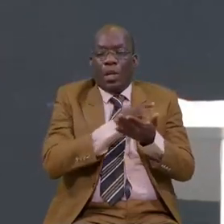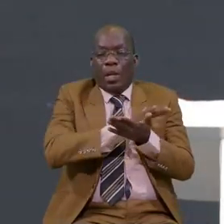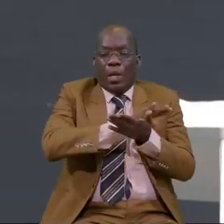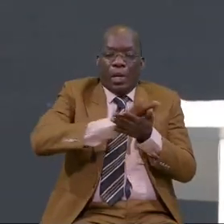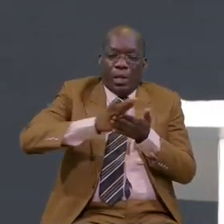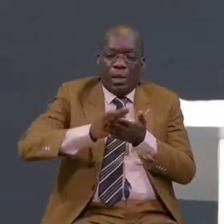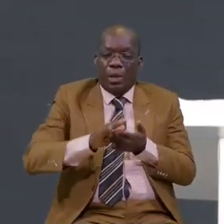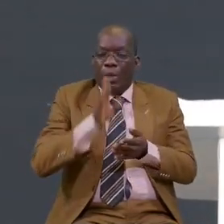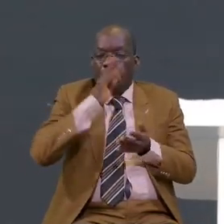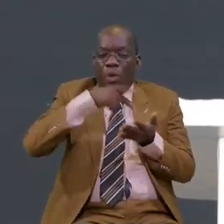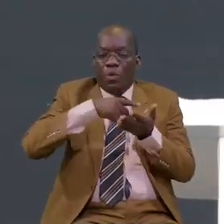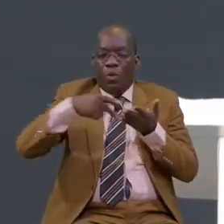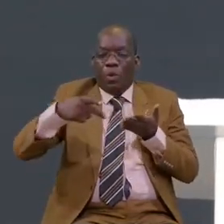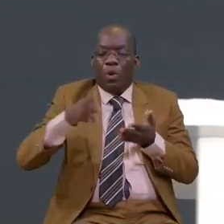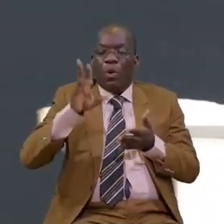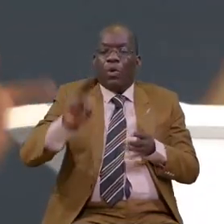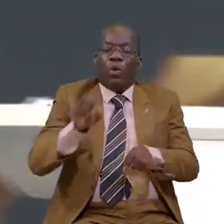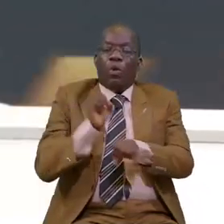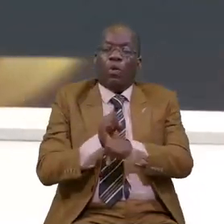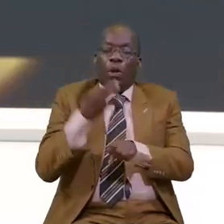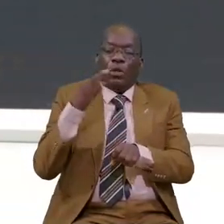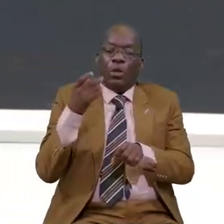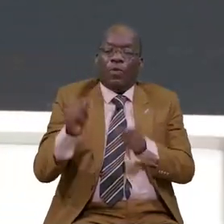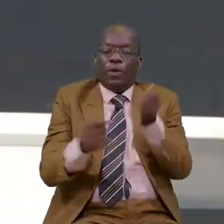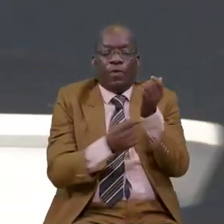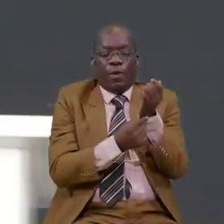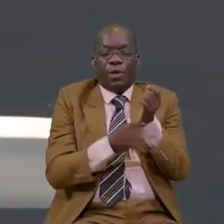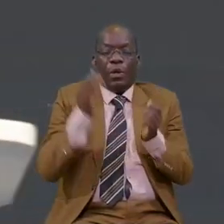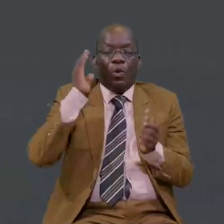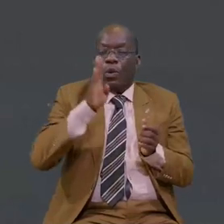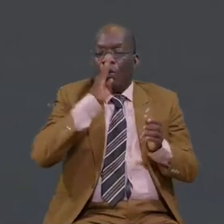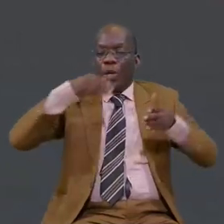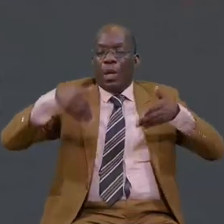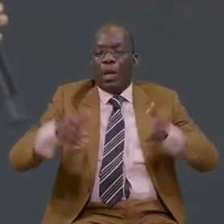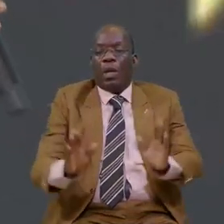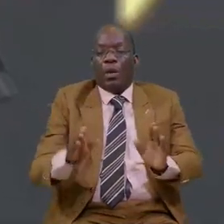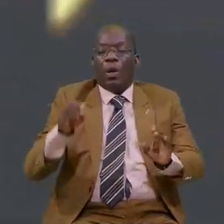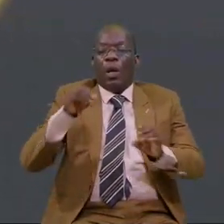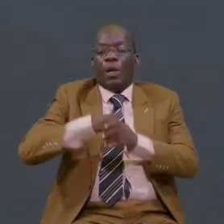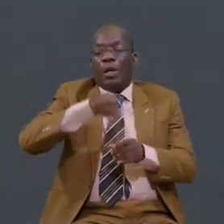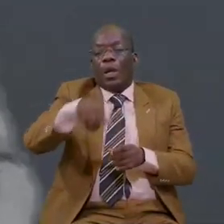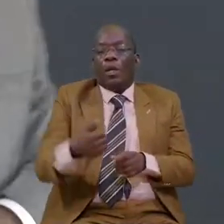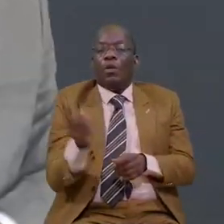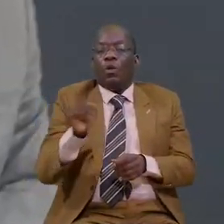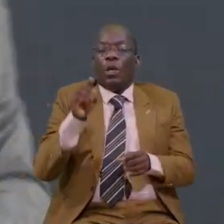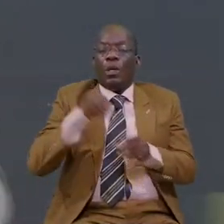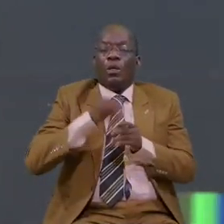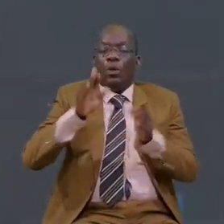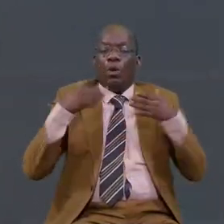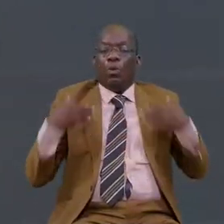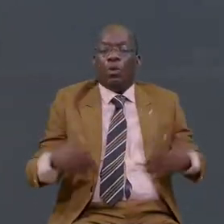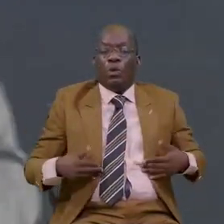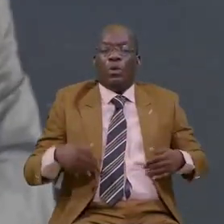saint, pur, pur saint, et aucune œuvre de la chair ne doit